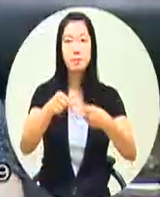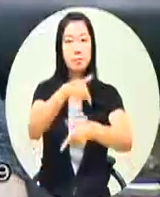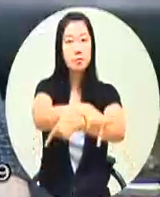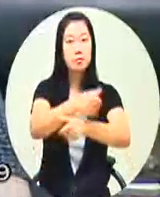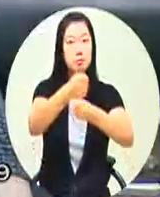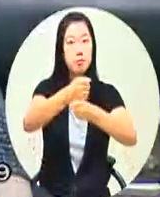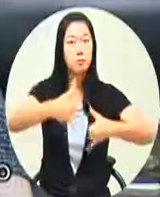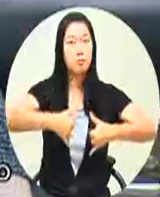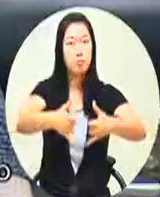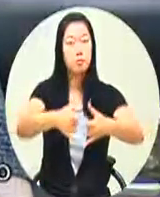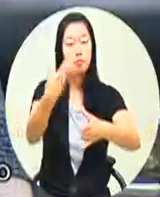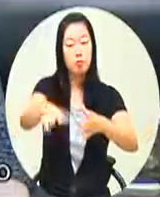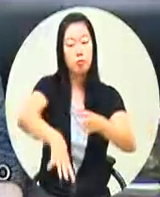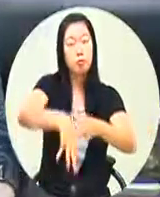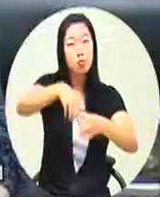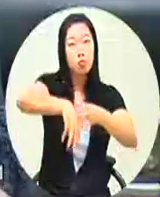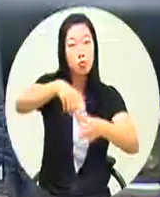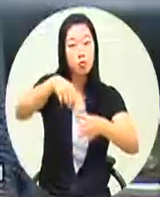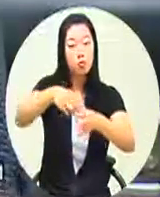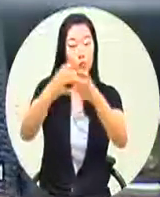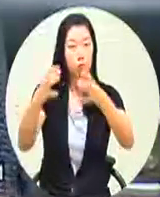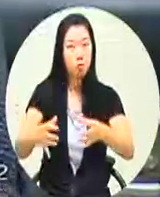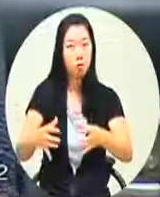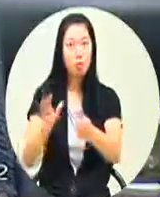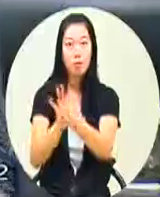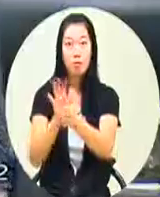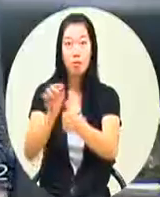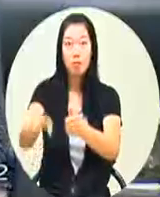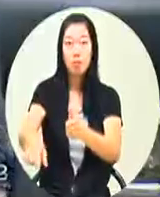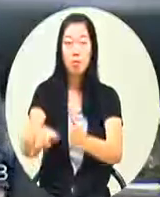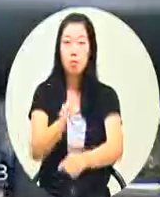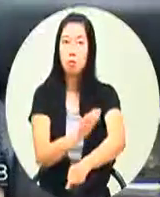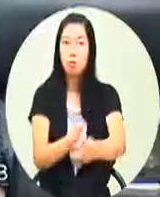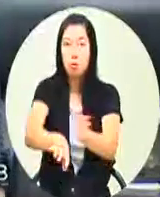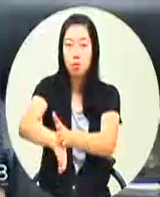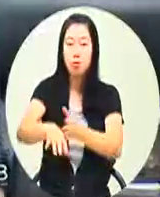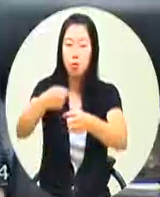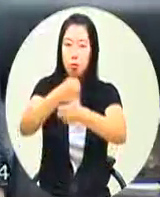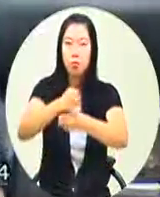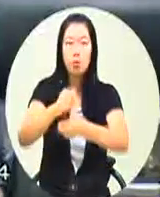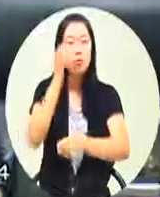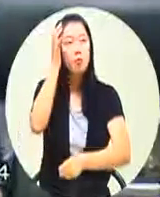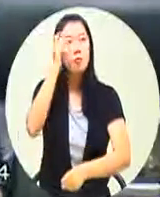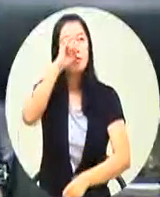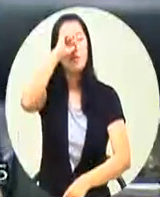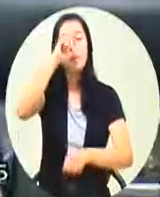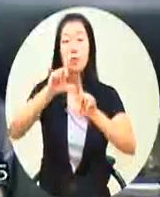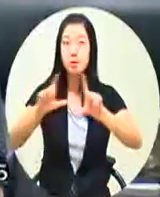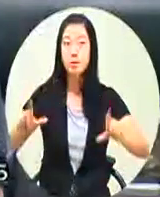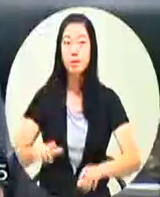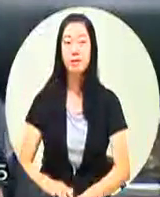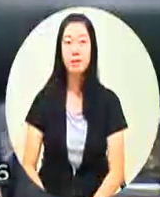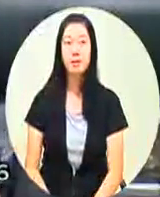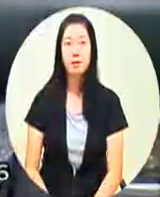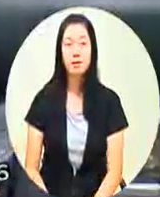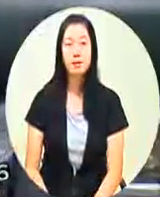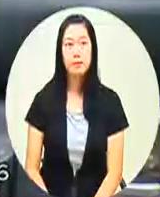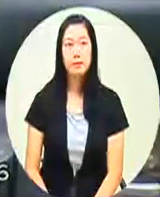啊，设了之后其实对右昌来讲有很大的期待。当然我们知道抽水站它不是